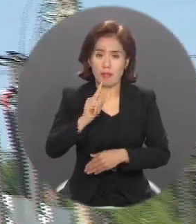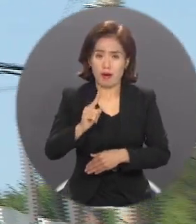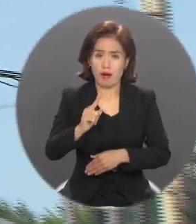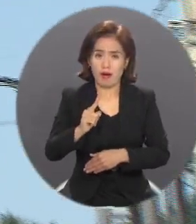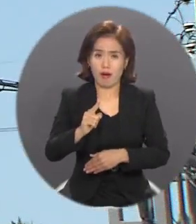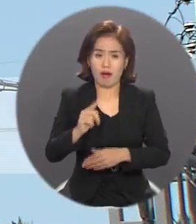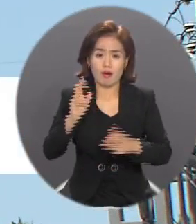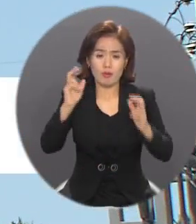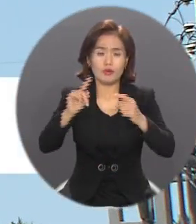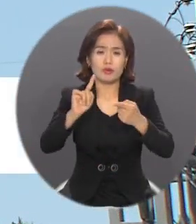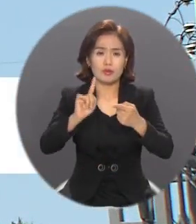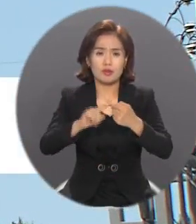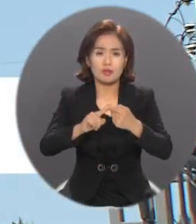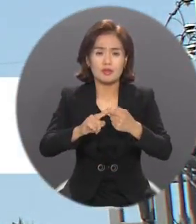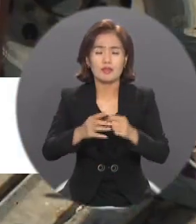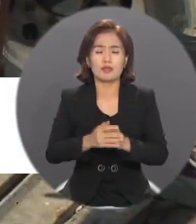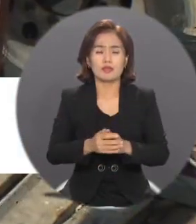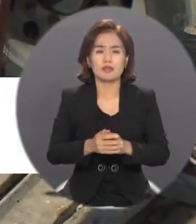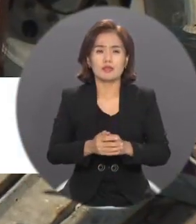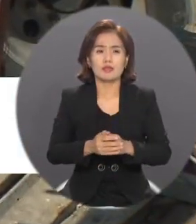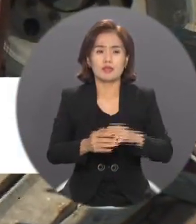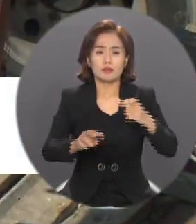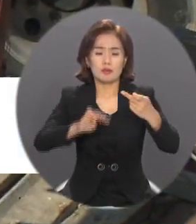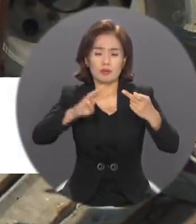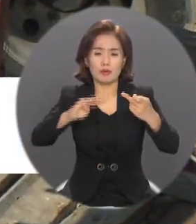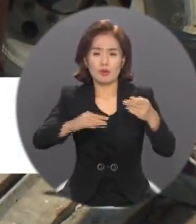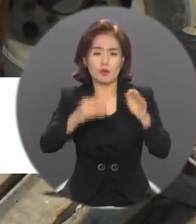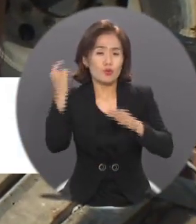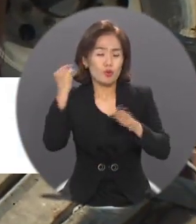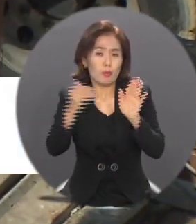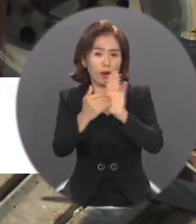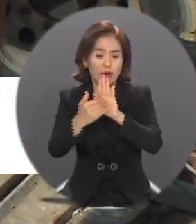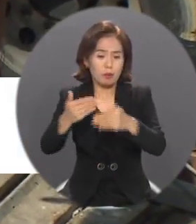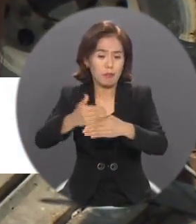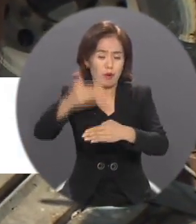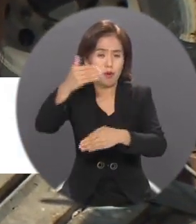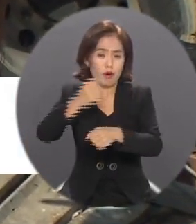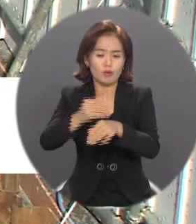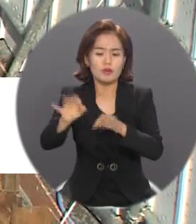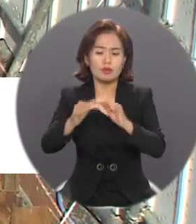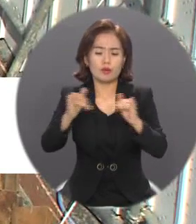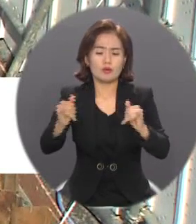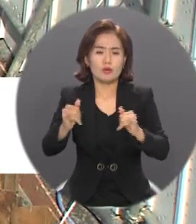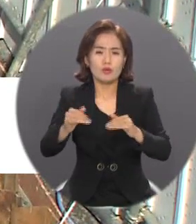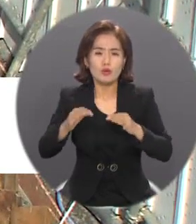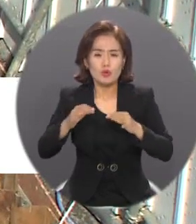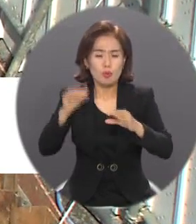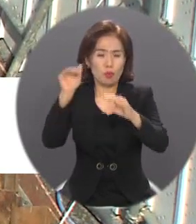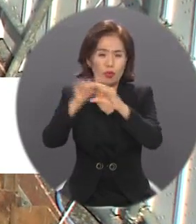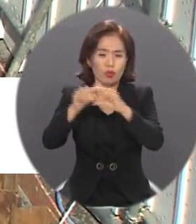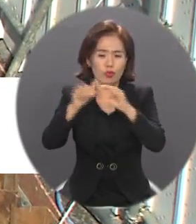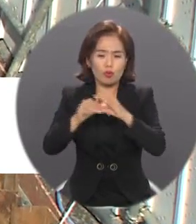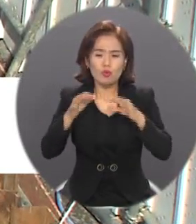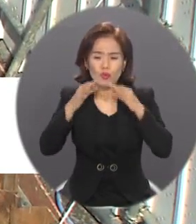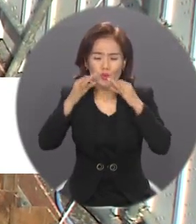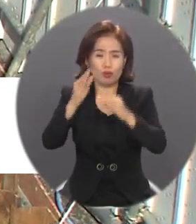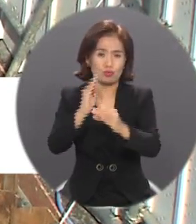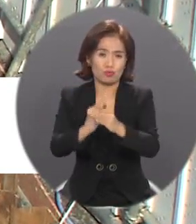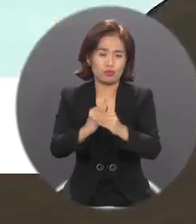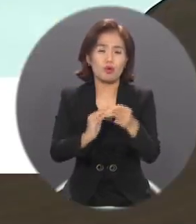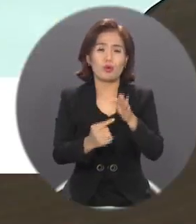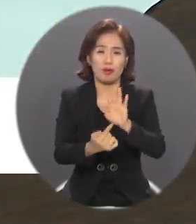시공업체는 기존보다 강화된 12m 높이의 방음벽을 설치하는 등 상인들의 요구를 수용하기 위해 노력하고 있다고